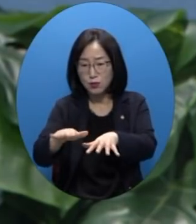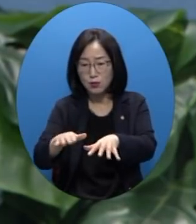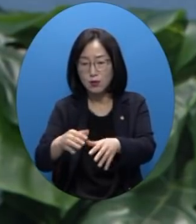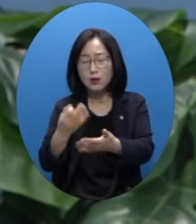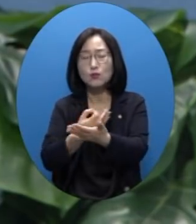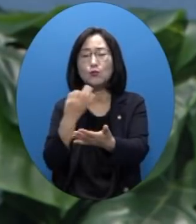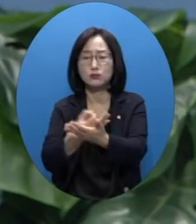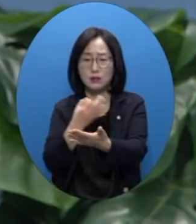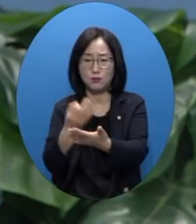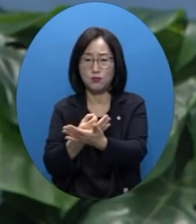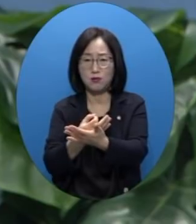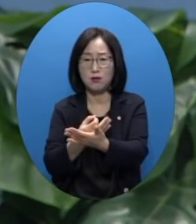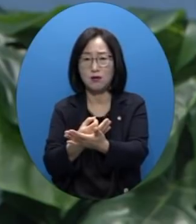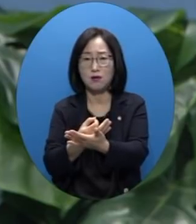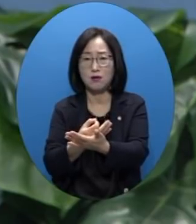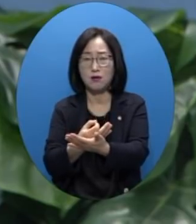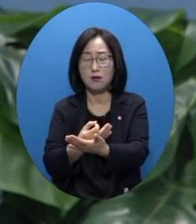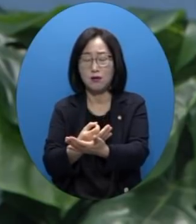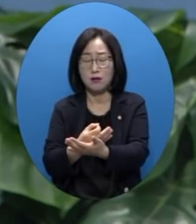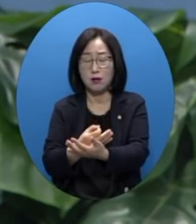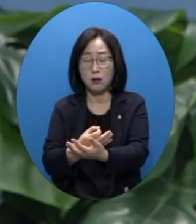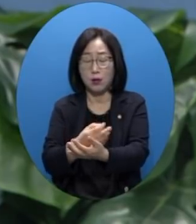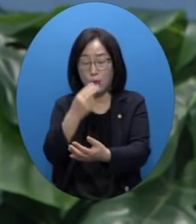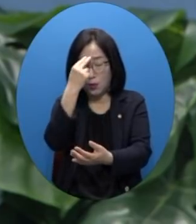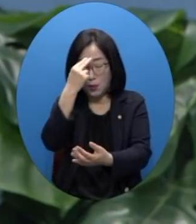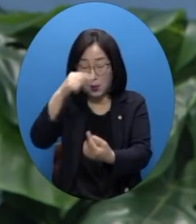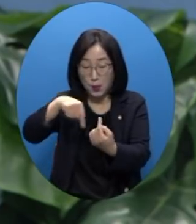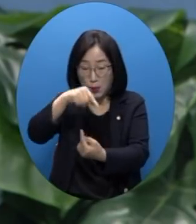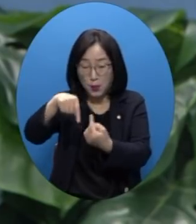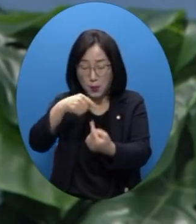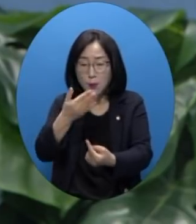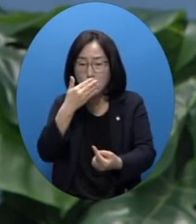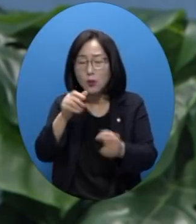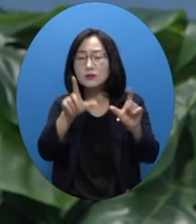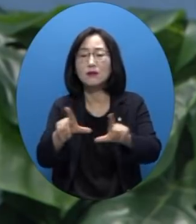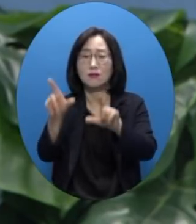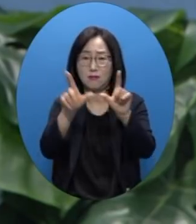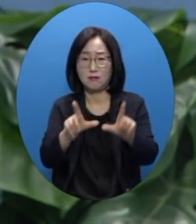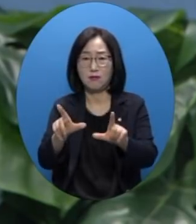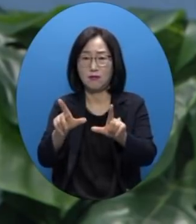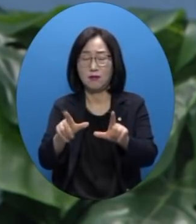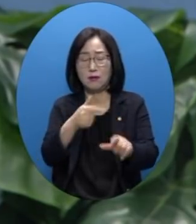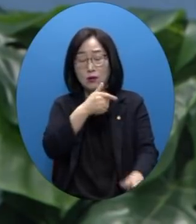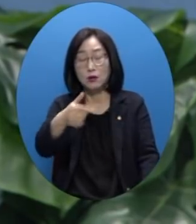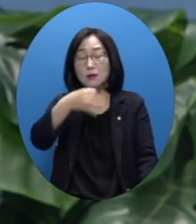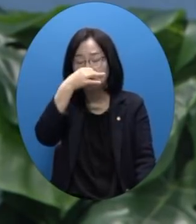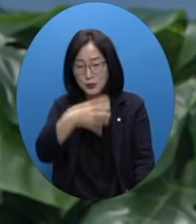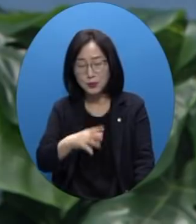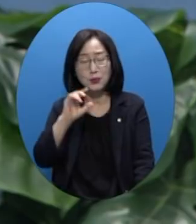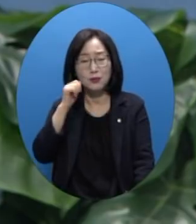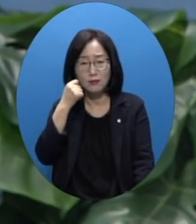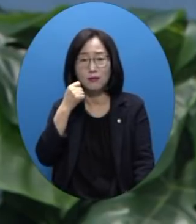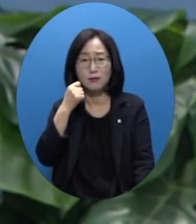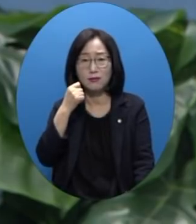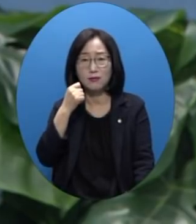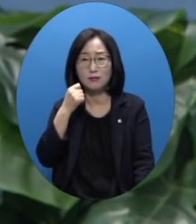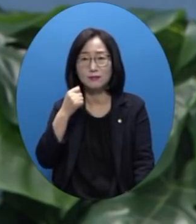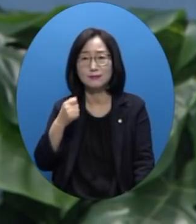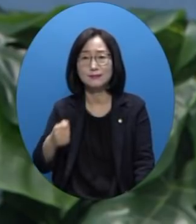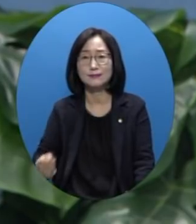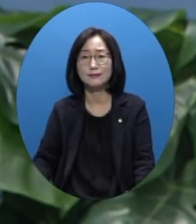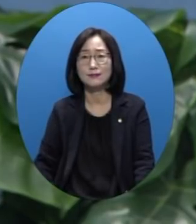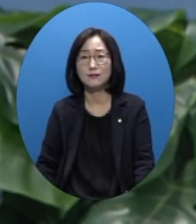하면서 보로돈으로 겨우겨우 하루하루를 연명해 나갑니다. 너무나 힘들고 어려운 시간을 보내야만